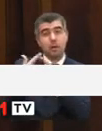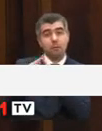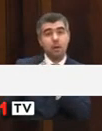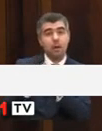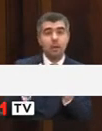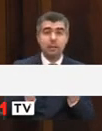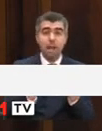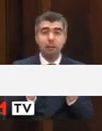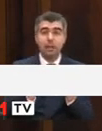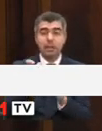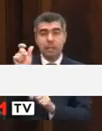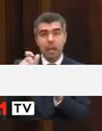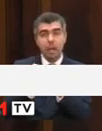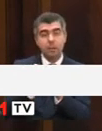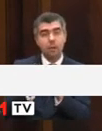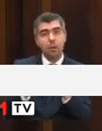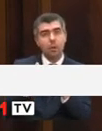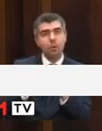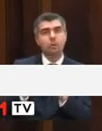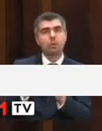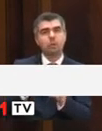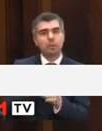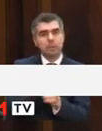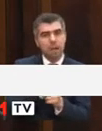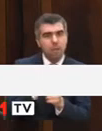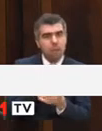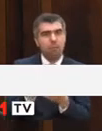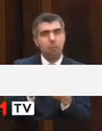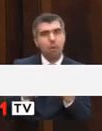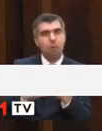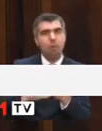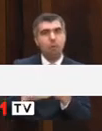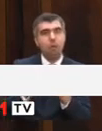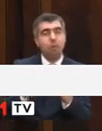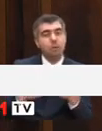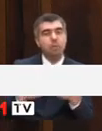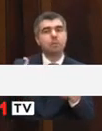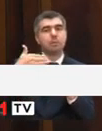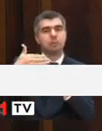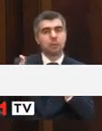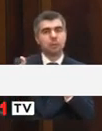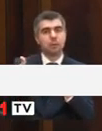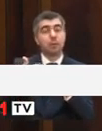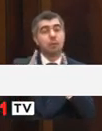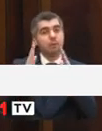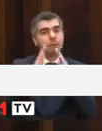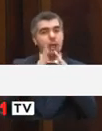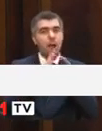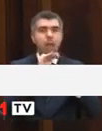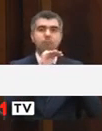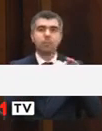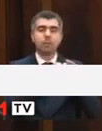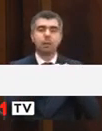على هذه الإيجابيات على المستوى البيئي على المستوى الصحي، فقد تقرر تمديد حالة الطوارئ